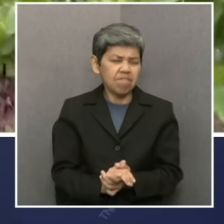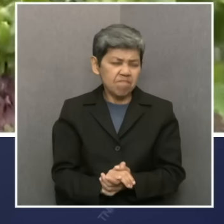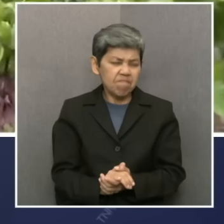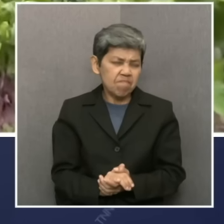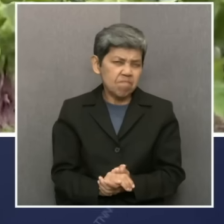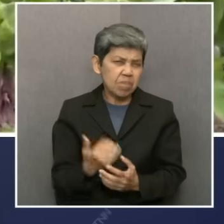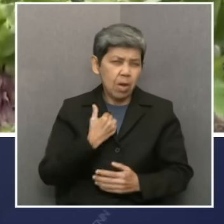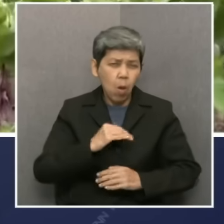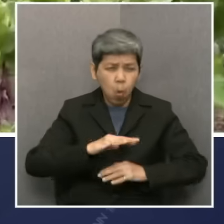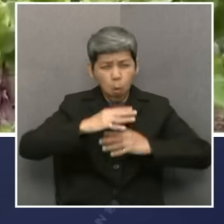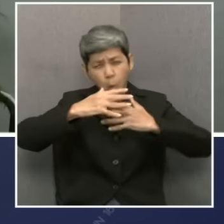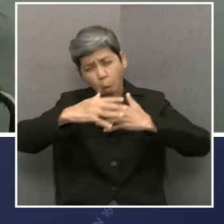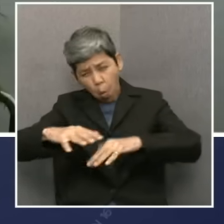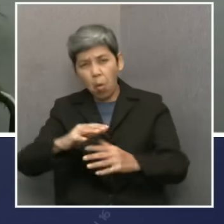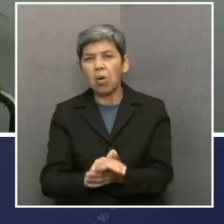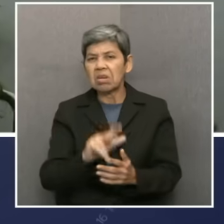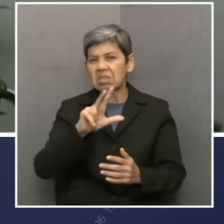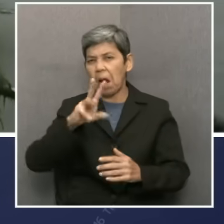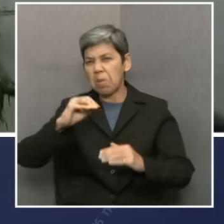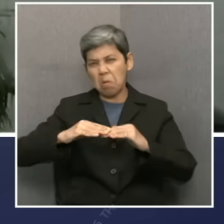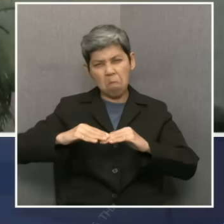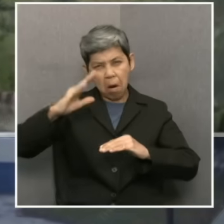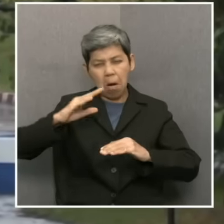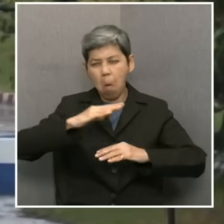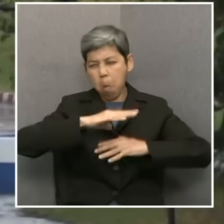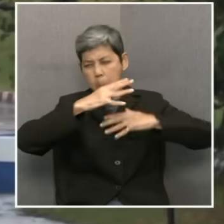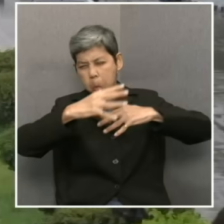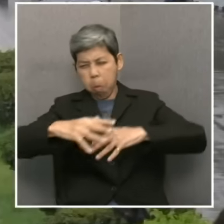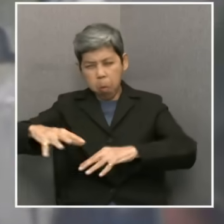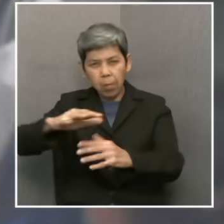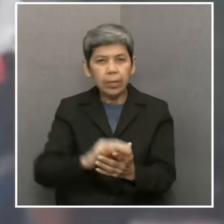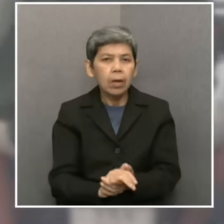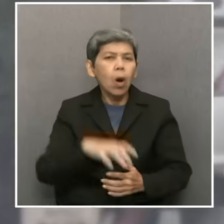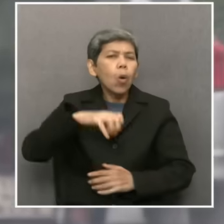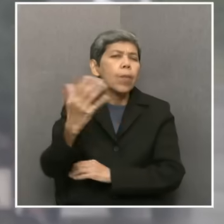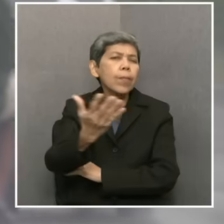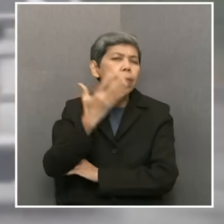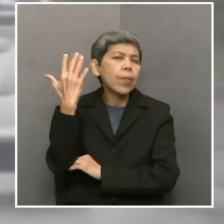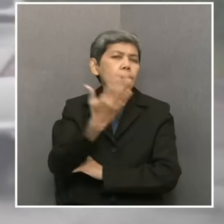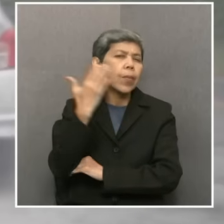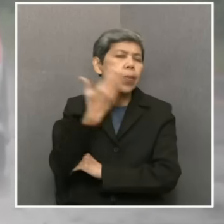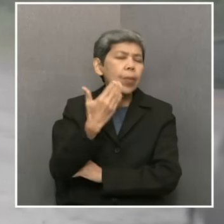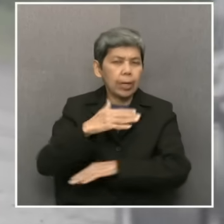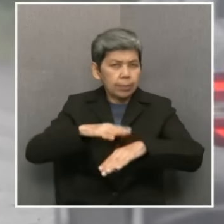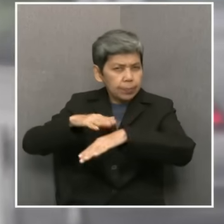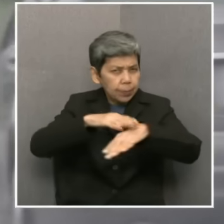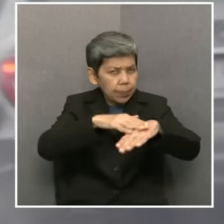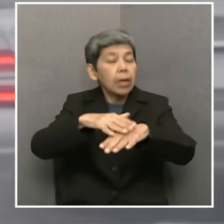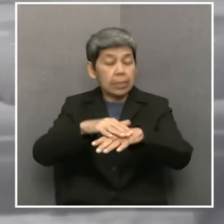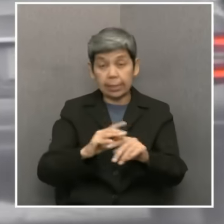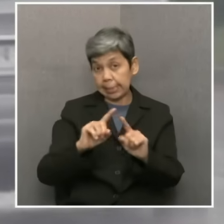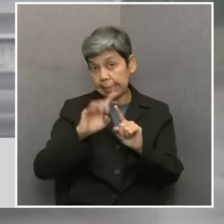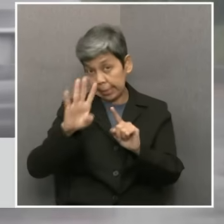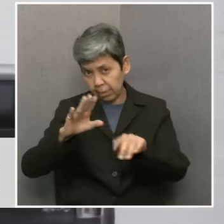ว่าทะเลจะมีคลื่นสูงมากกว่า3เมตค่ะข้อมูลจากทางกรมอุตุนิยมวิทยาได้ออกประกาศเตือนฉบับที่